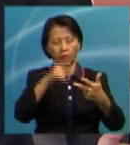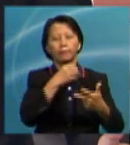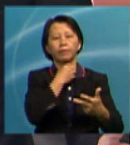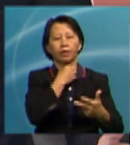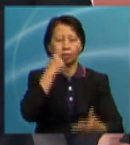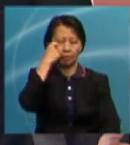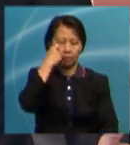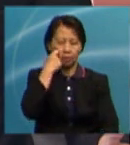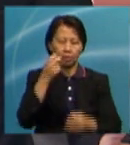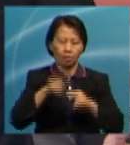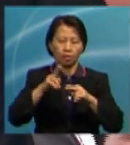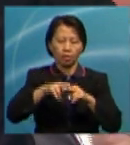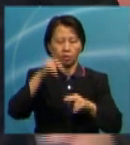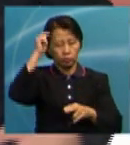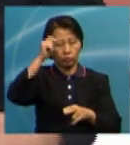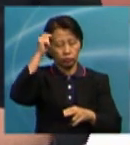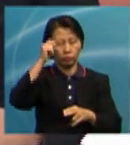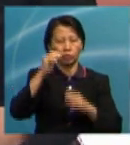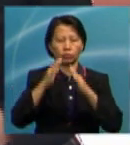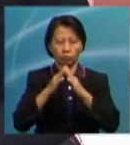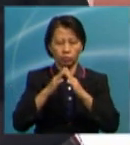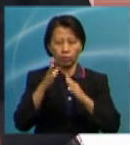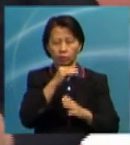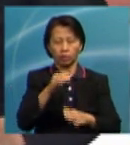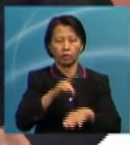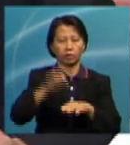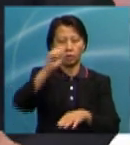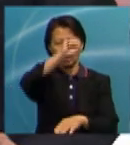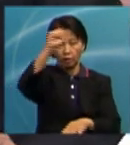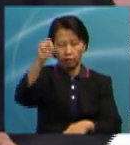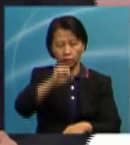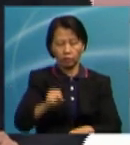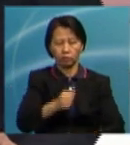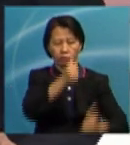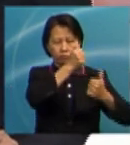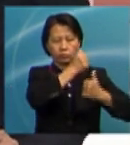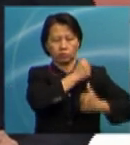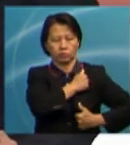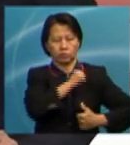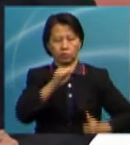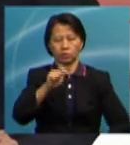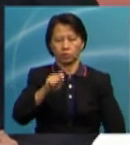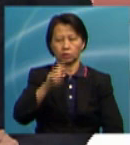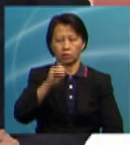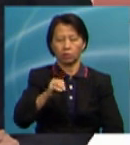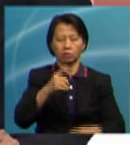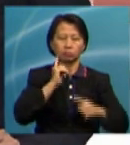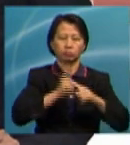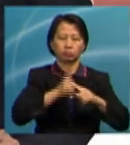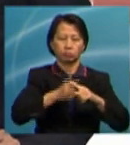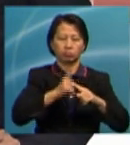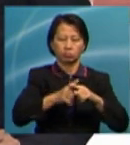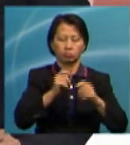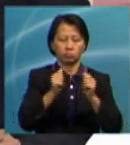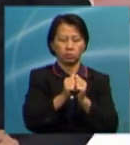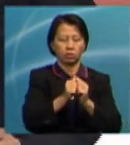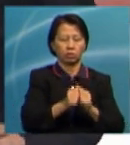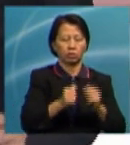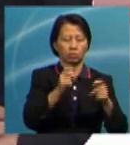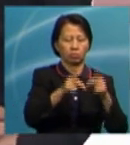Malang berganda buat tuan rumah sementara di Selayang angkatan tentera Malaysia diikat gergasi